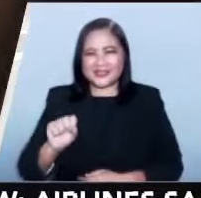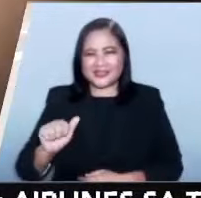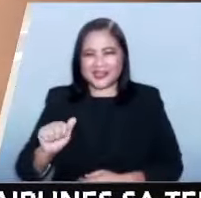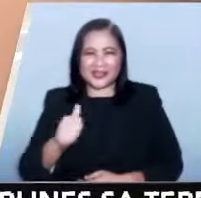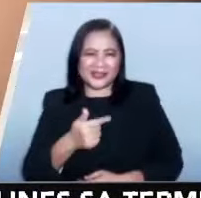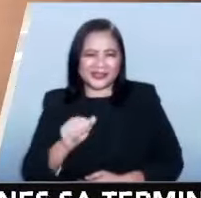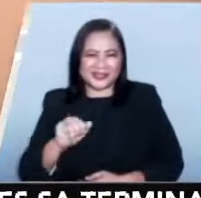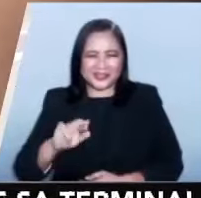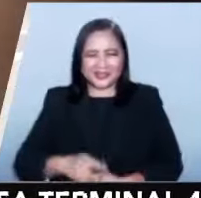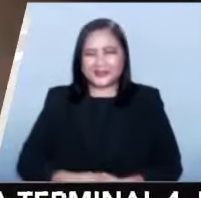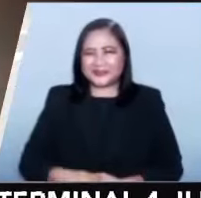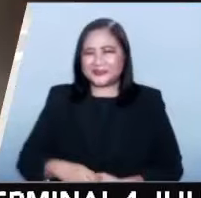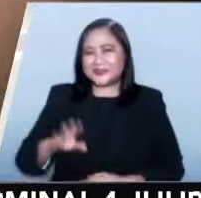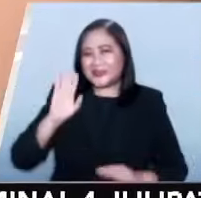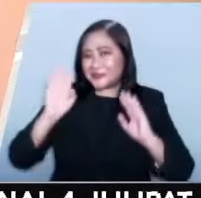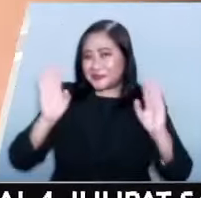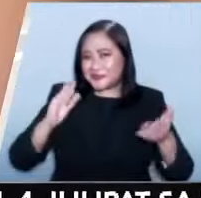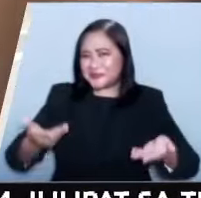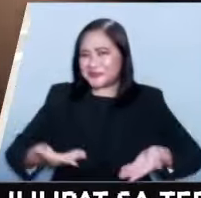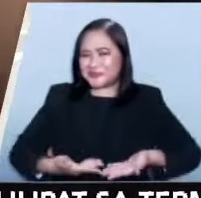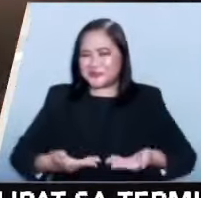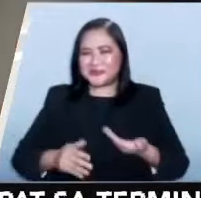Hi! Welcome back!